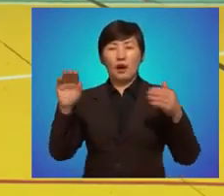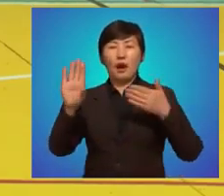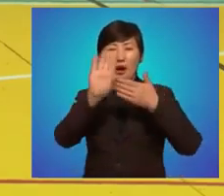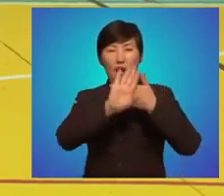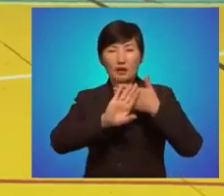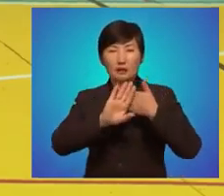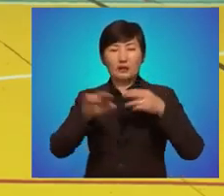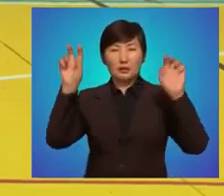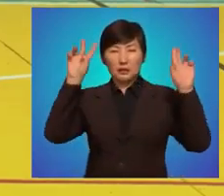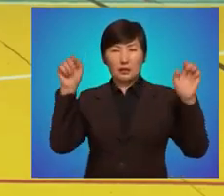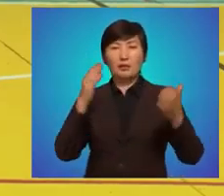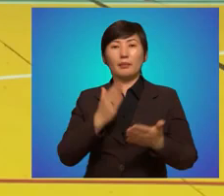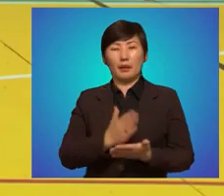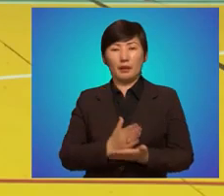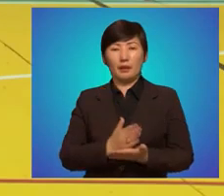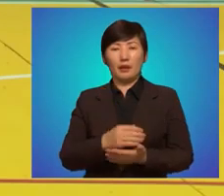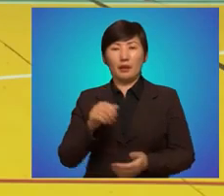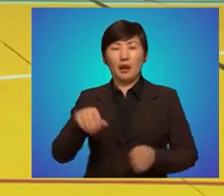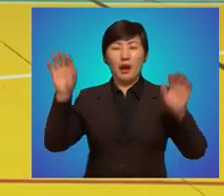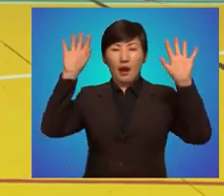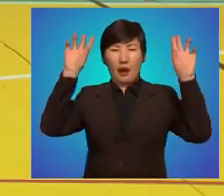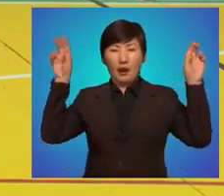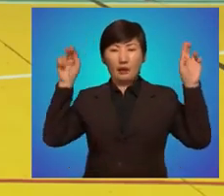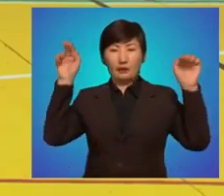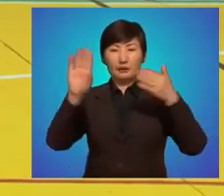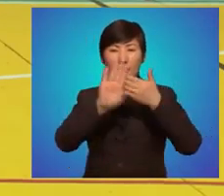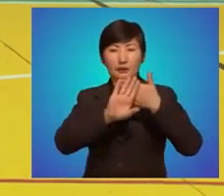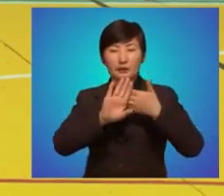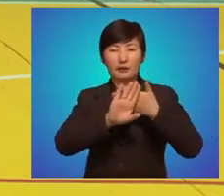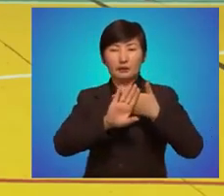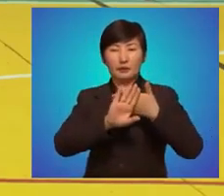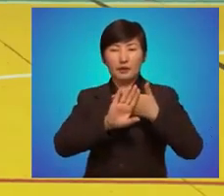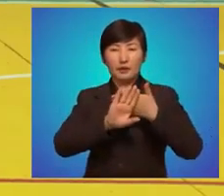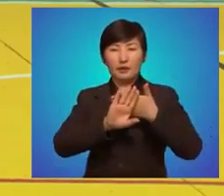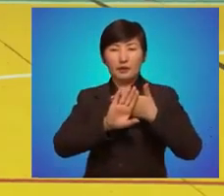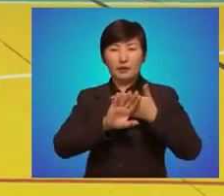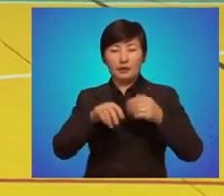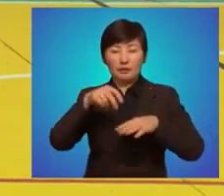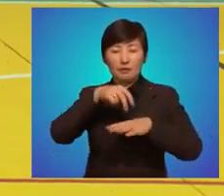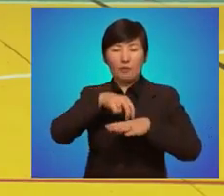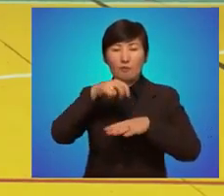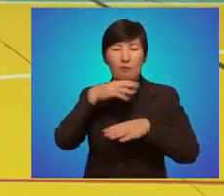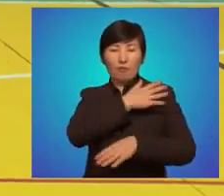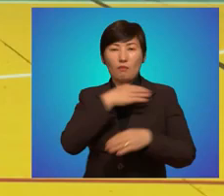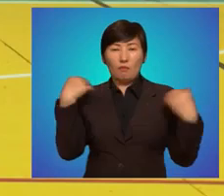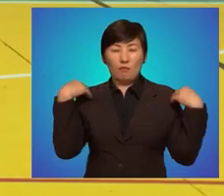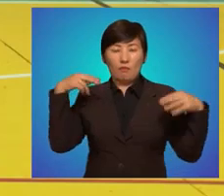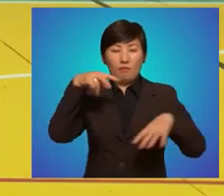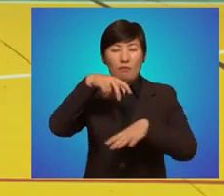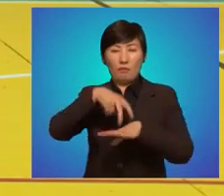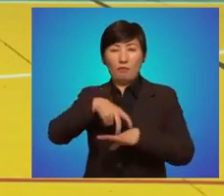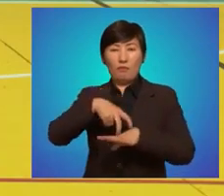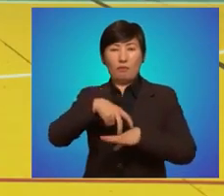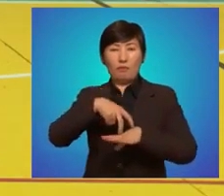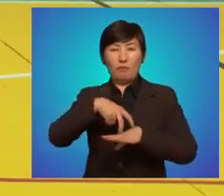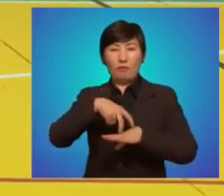хичээл байгаа. За үндсэн хэсэгт орох гэж байна. За хаалт хийхдээ хөлдөө мөрний хэмжээтэй зай авсан байдлаас доошо хаах сууна.